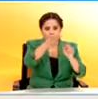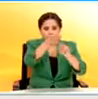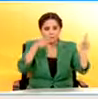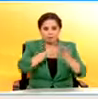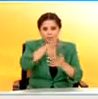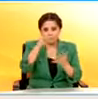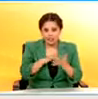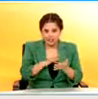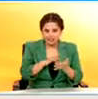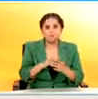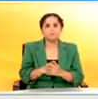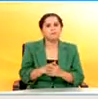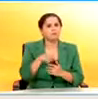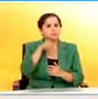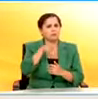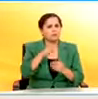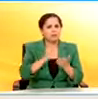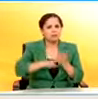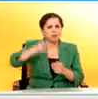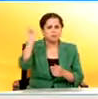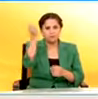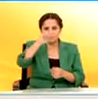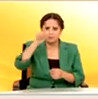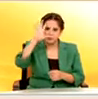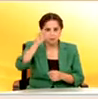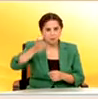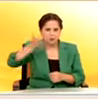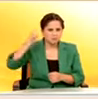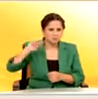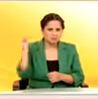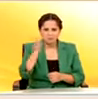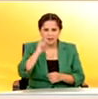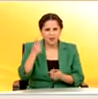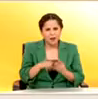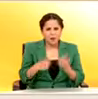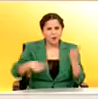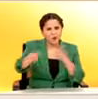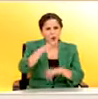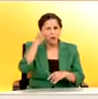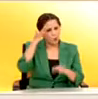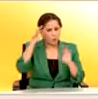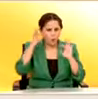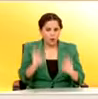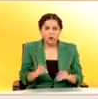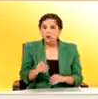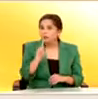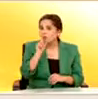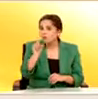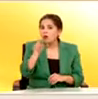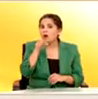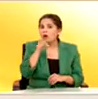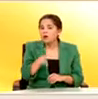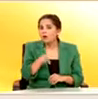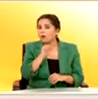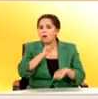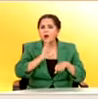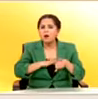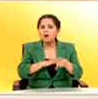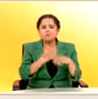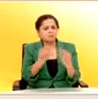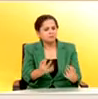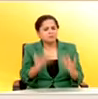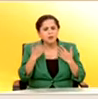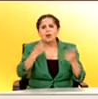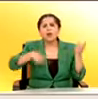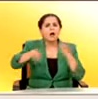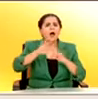महाभारत का युद्ध हुआ था, ये हम सभी जानते हैं। लेकिन युद्ध के इस अनुभव को अब